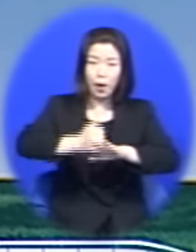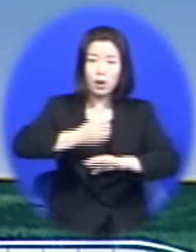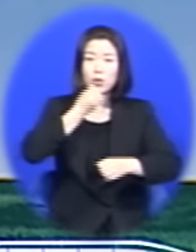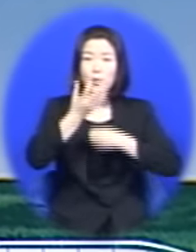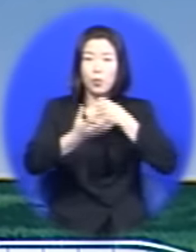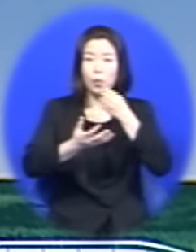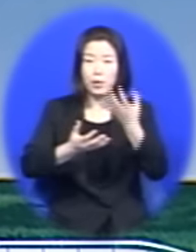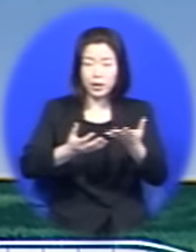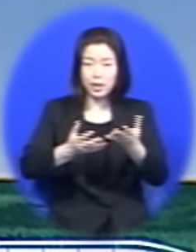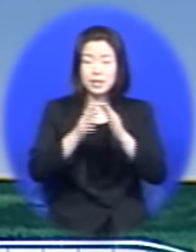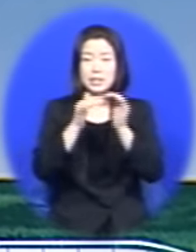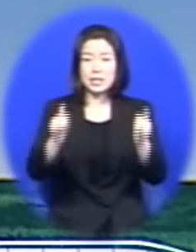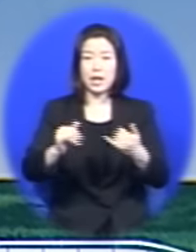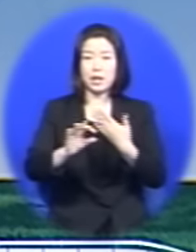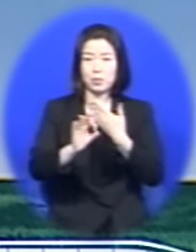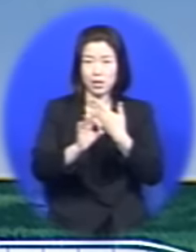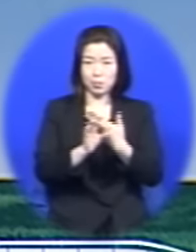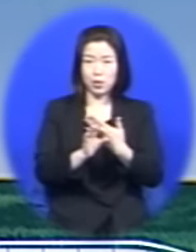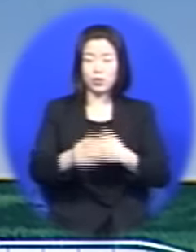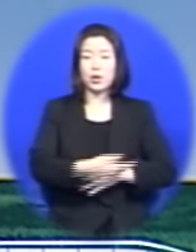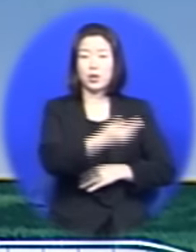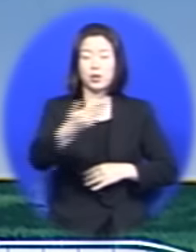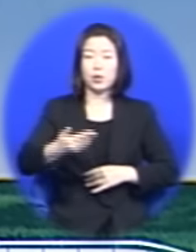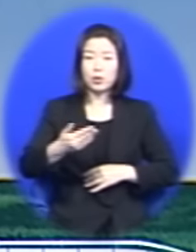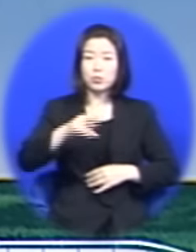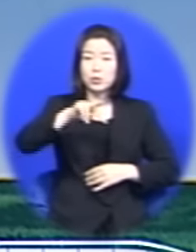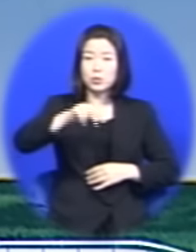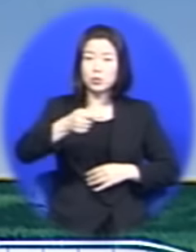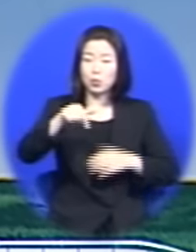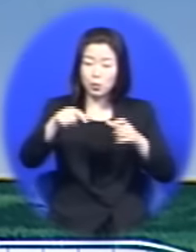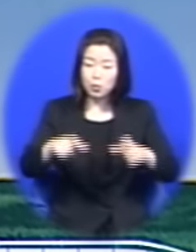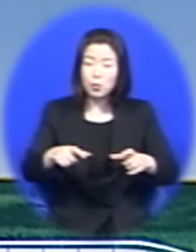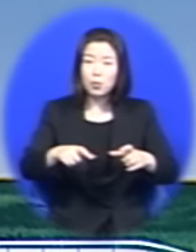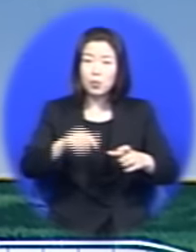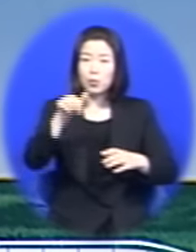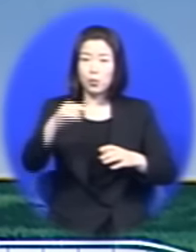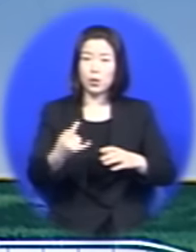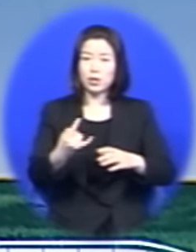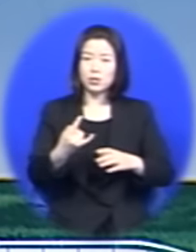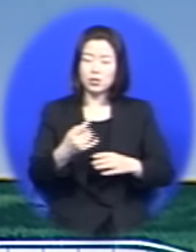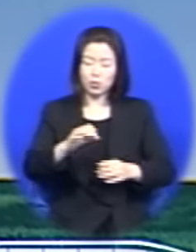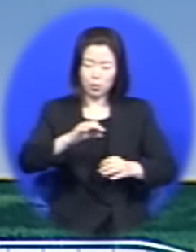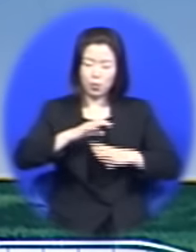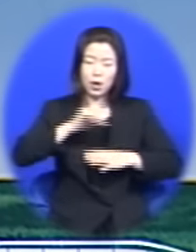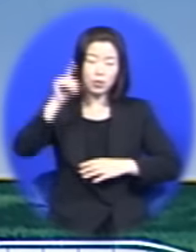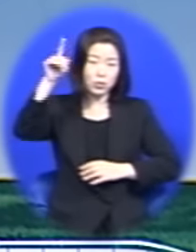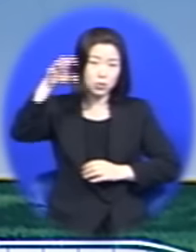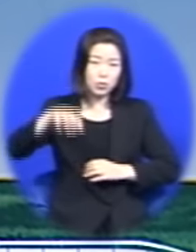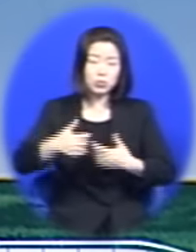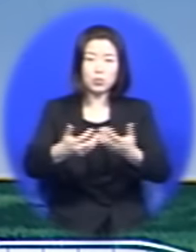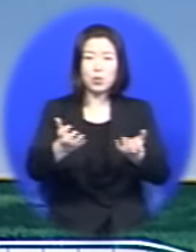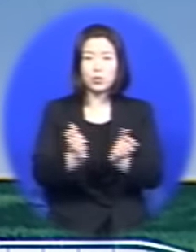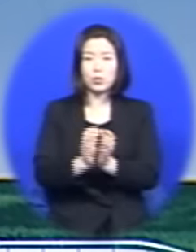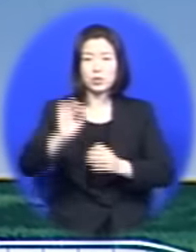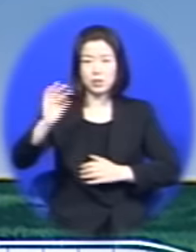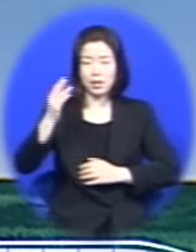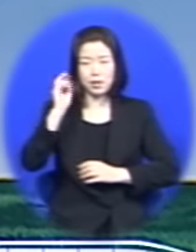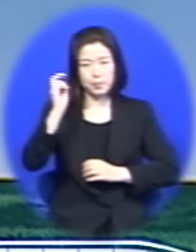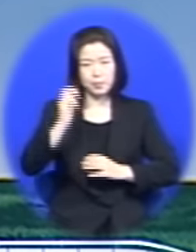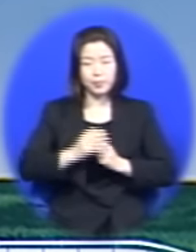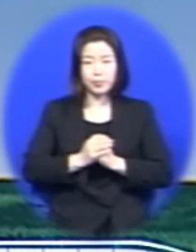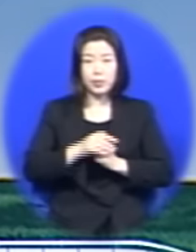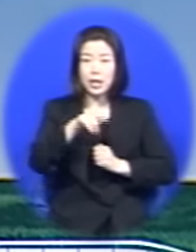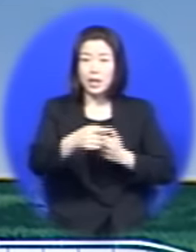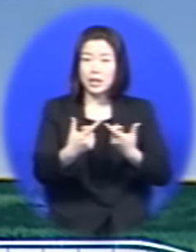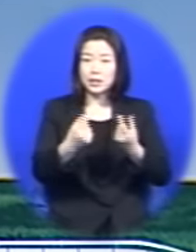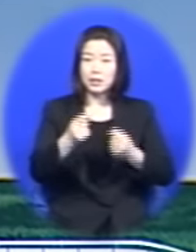고백하는 사람들이라면 여러분의 속회는 정말 놀라운 천국 공동체가 될 거예요. 그리고